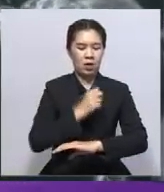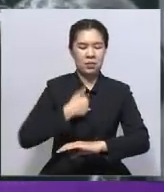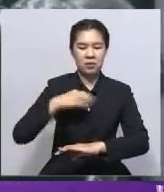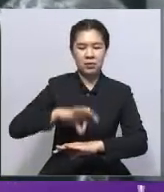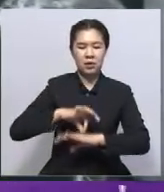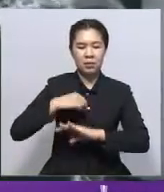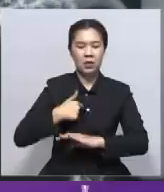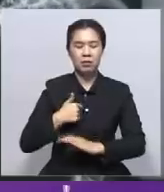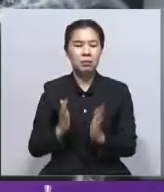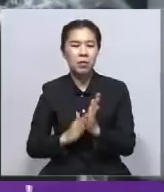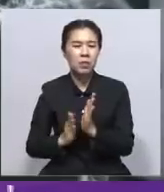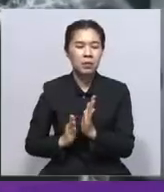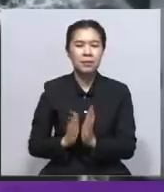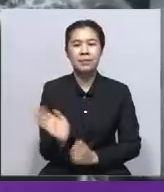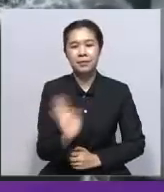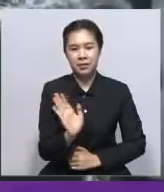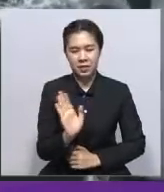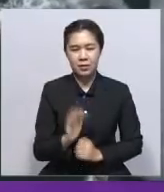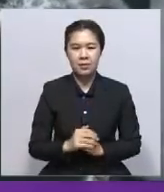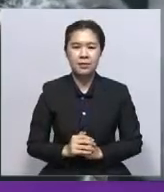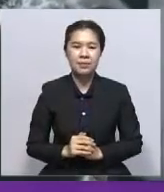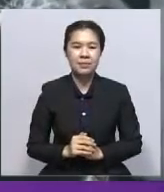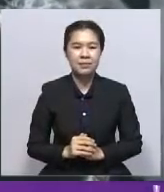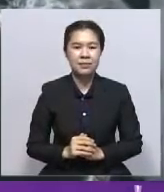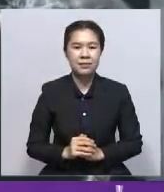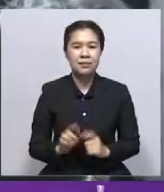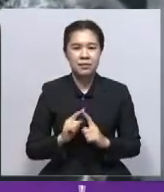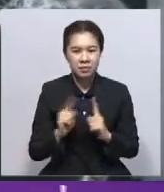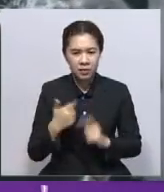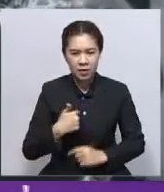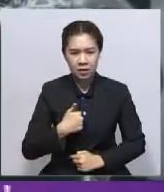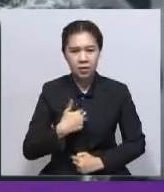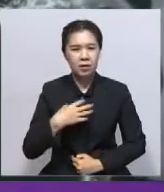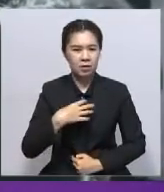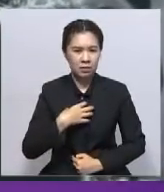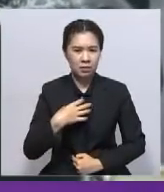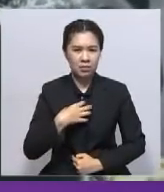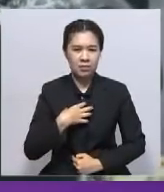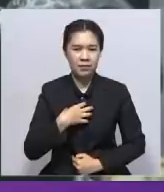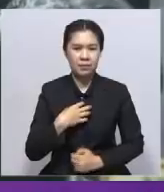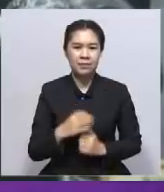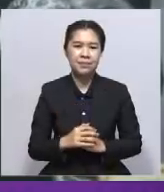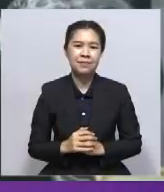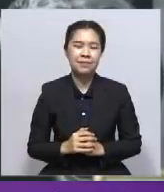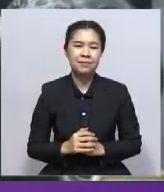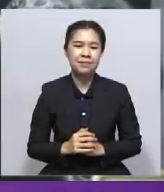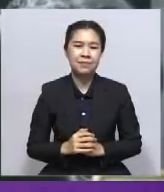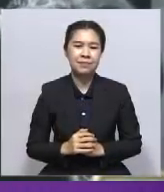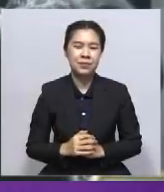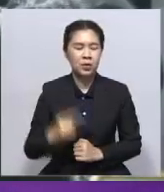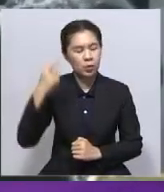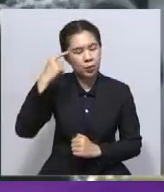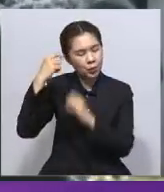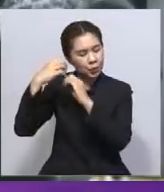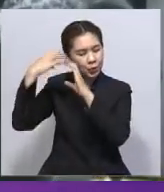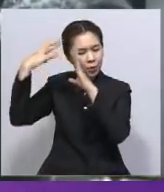แล้วตบไม้ตบมือมันสะท้อนให้เห็นถึงว่าเรายังต้องการยังมีต้องการความหวังในการ